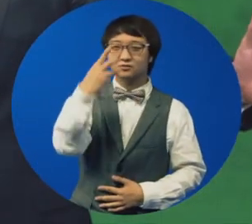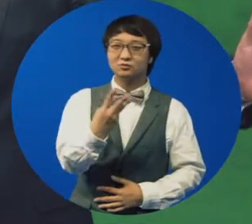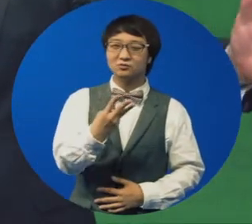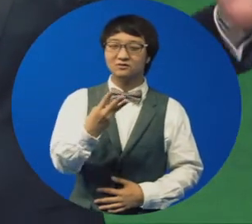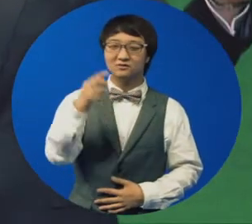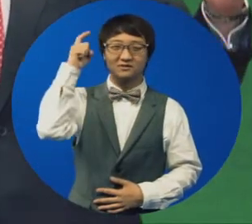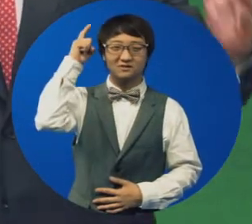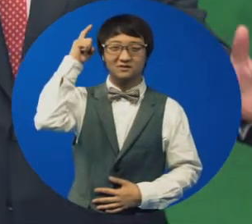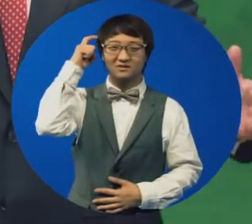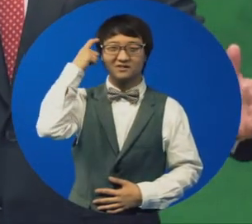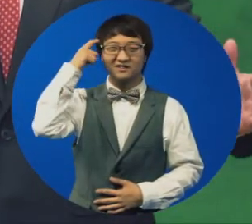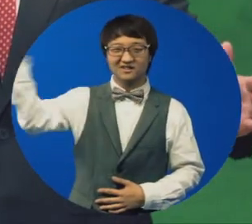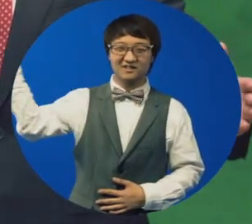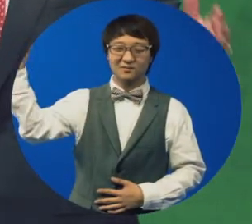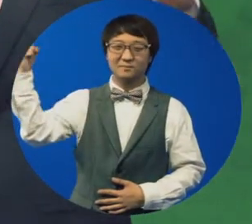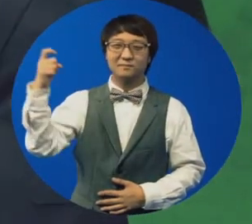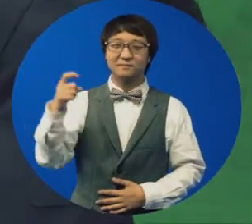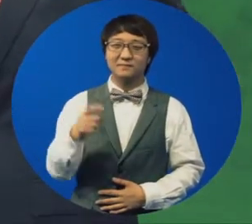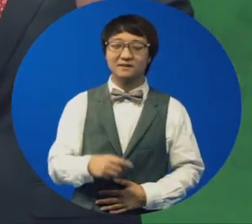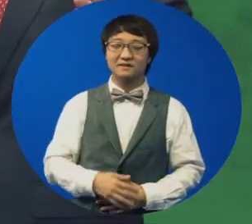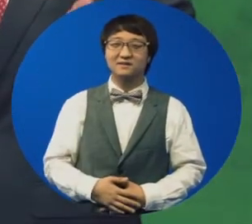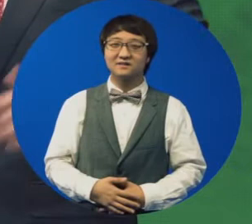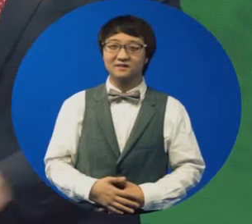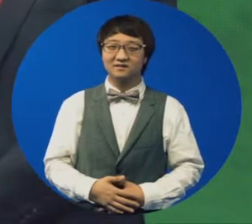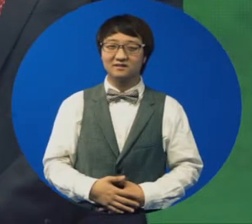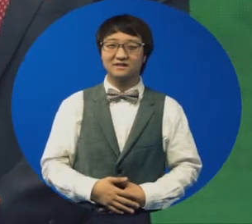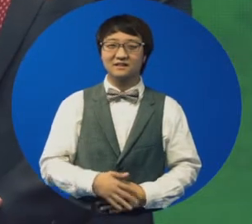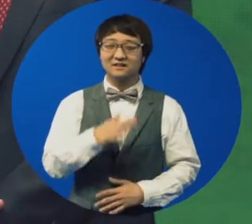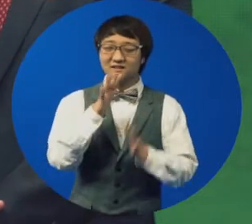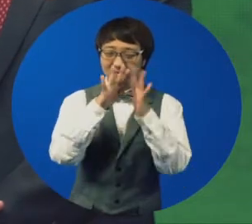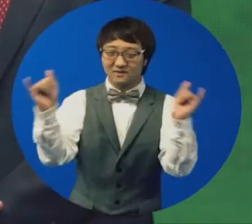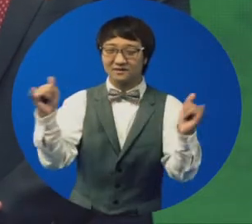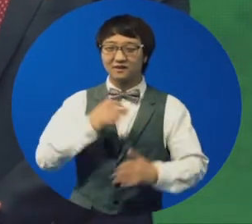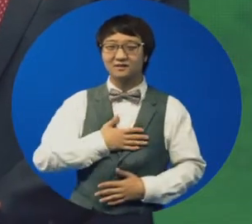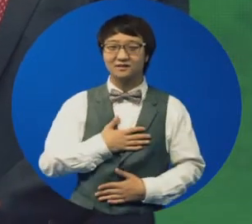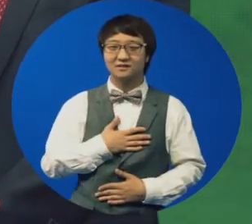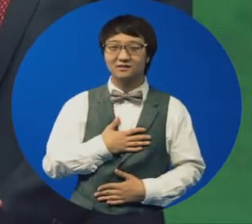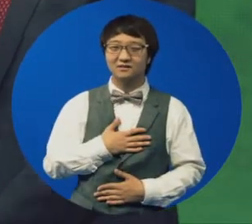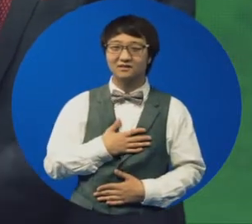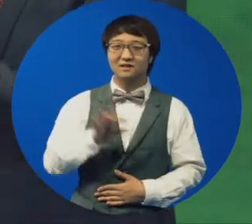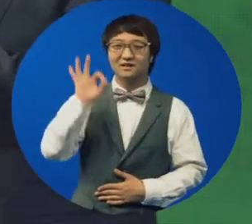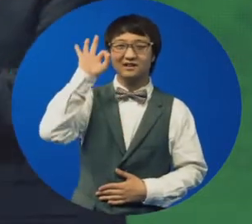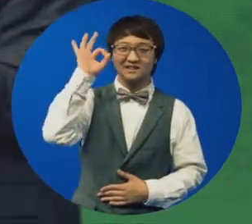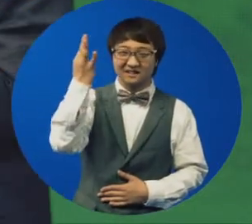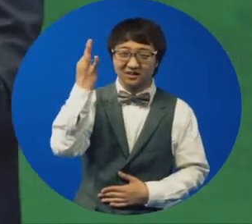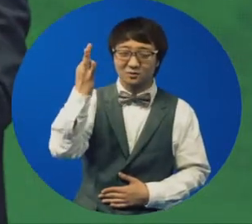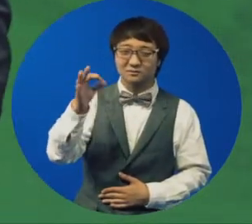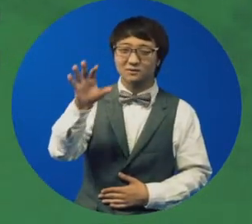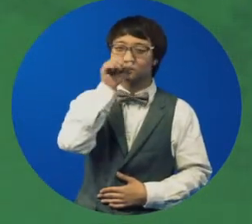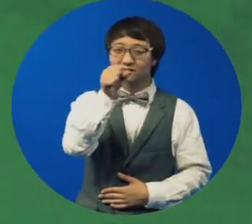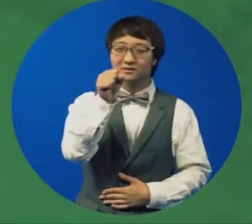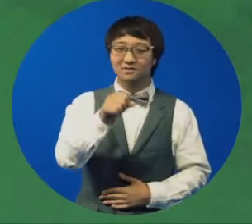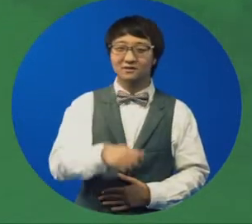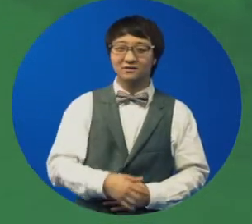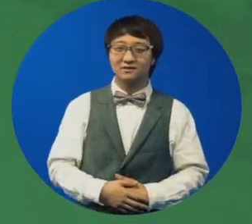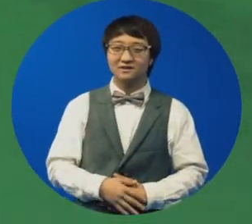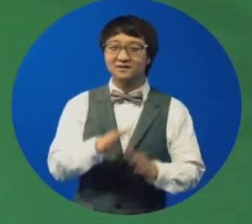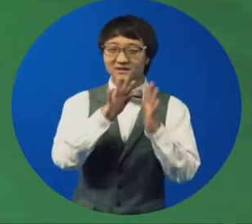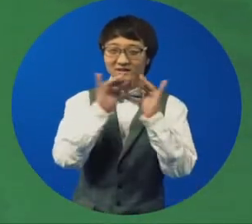아십니까? 이 전쟁을 통하여 사람들이 나를 인정해 줬으면 좋겠다. 사울왕이 하나님의 명령을 따라 모든